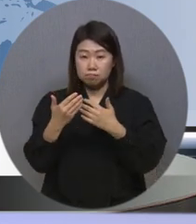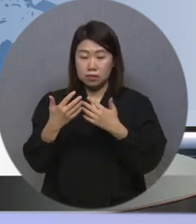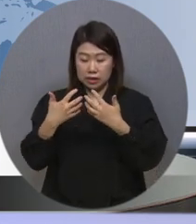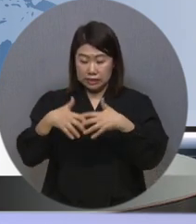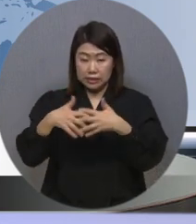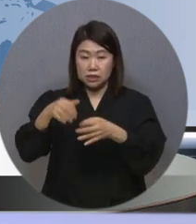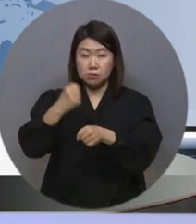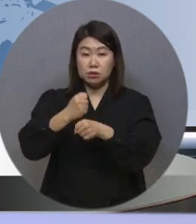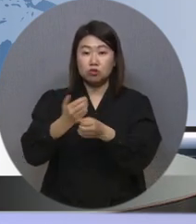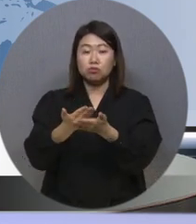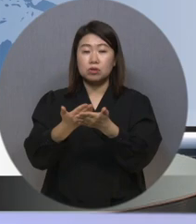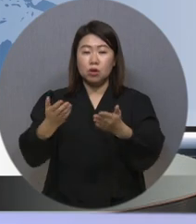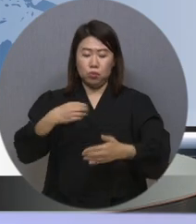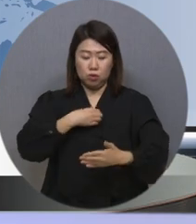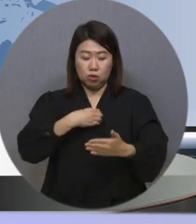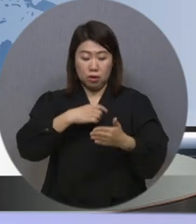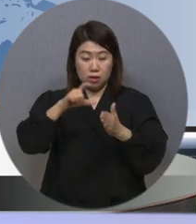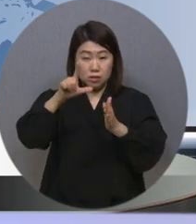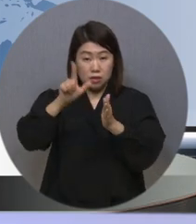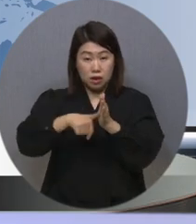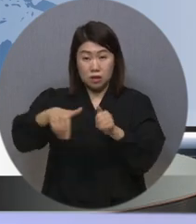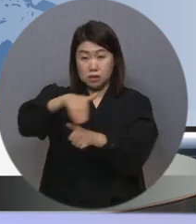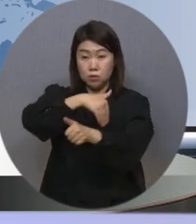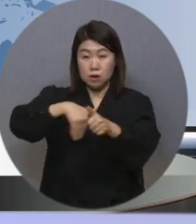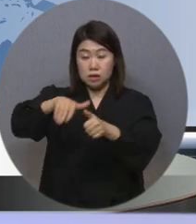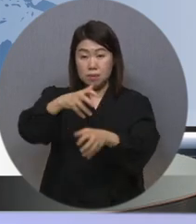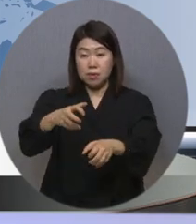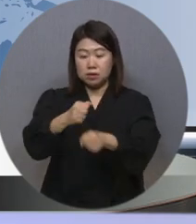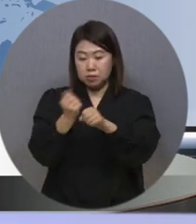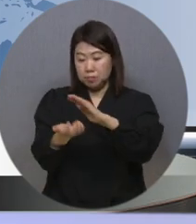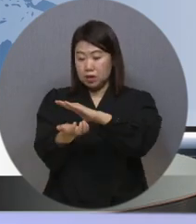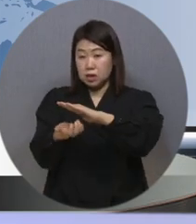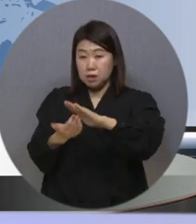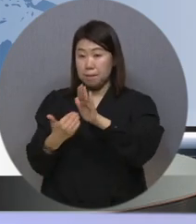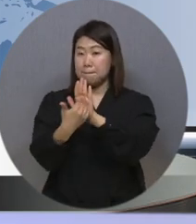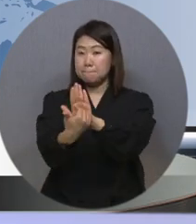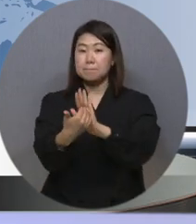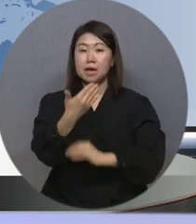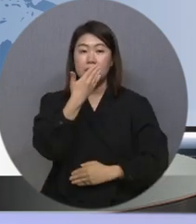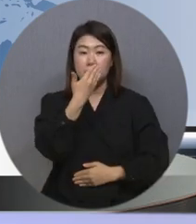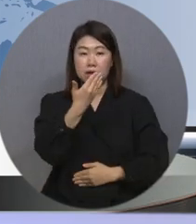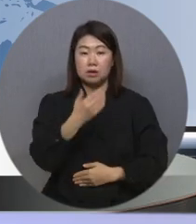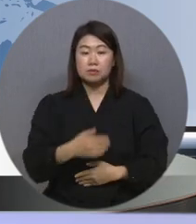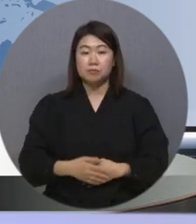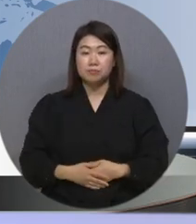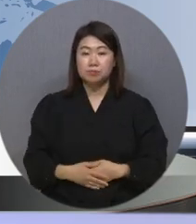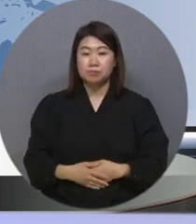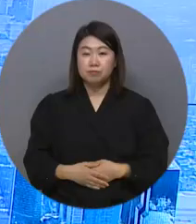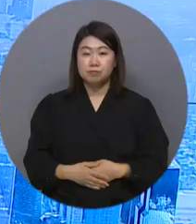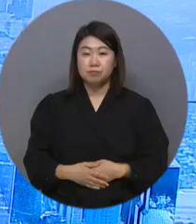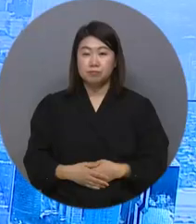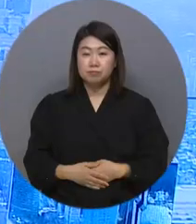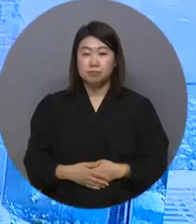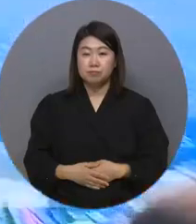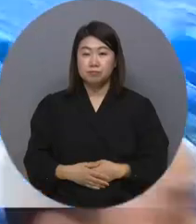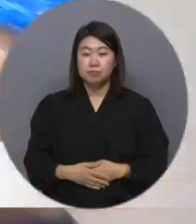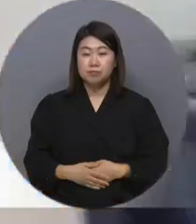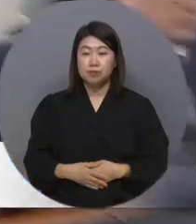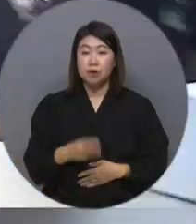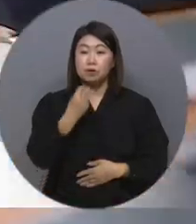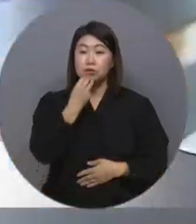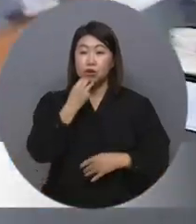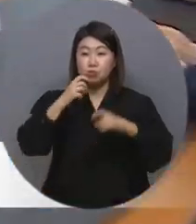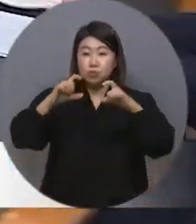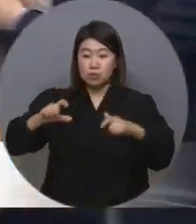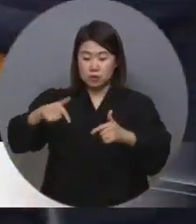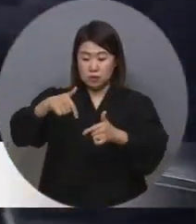상황을 모니터링해 위기 상황을 사전에 예방한다는 겁니다. 박성용 기자입니다. 서울시